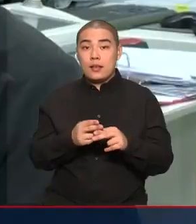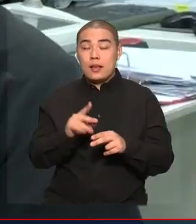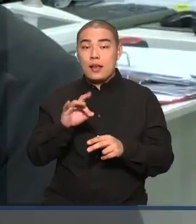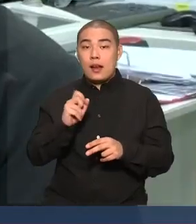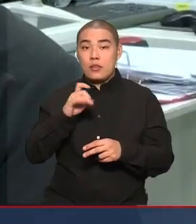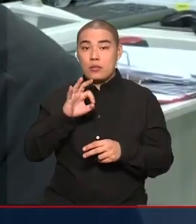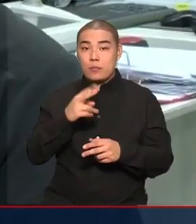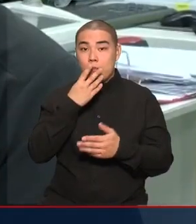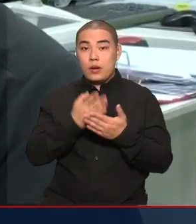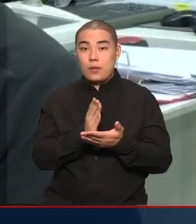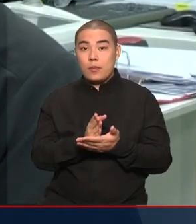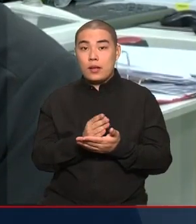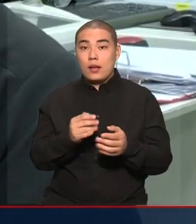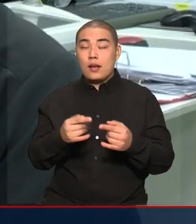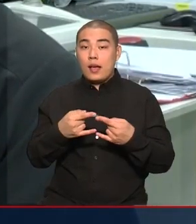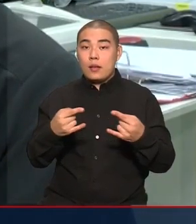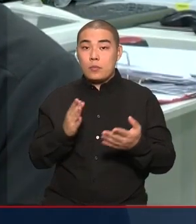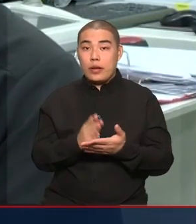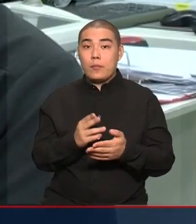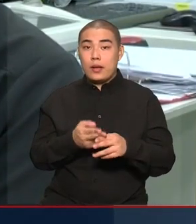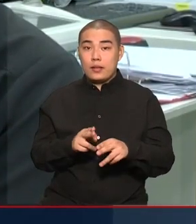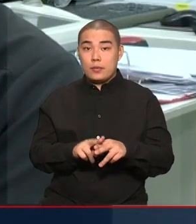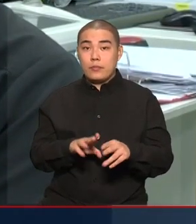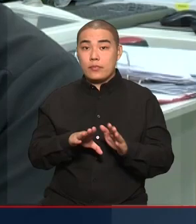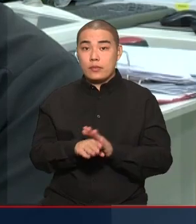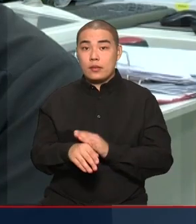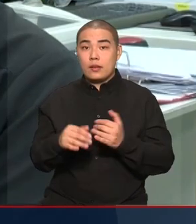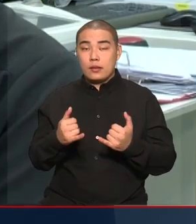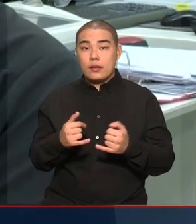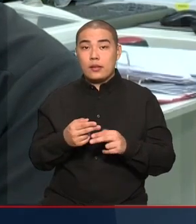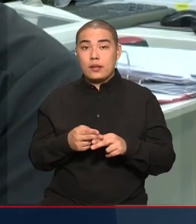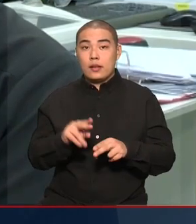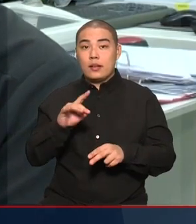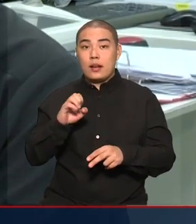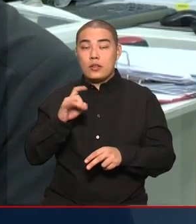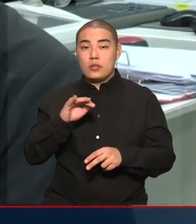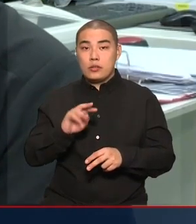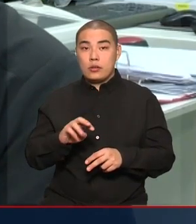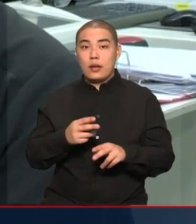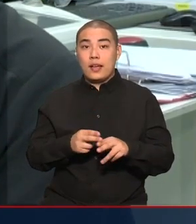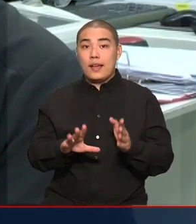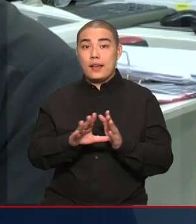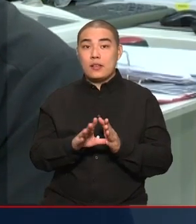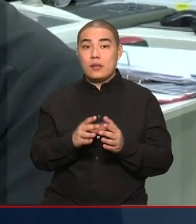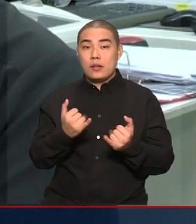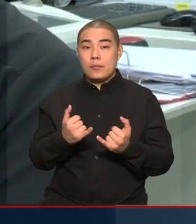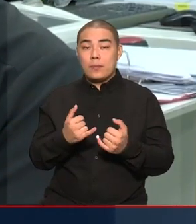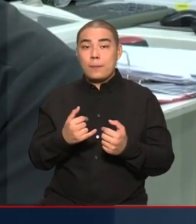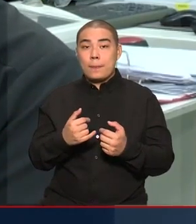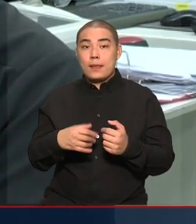радиочастотную энергию в миокард. Таким образом, эта радиочастотная энергия повреждает миокард.